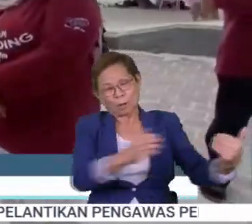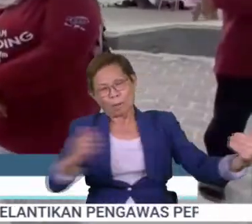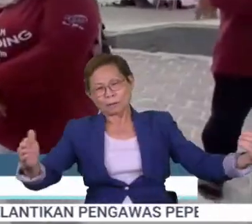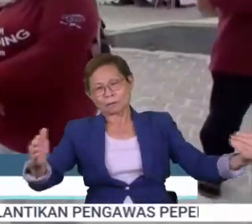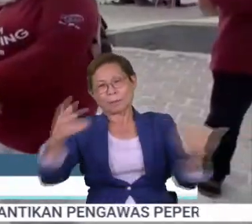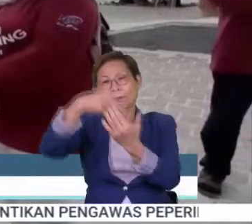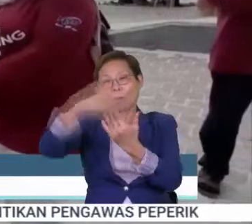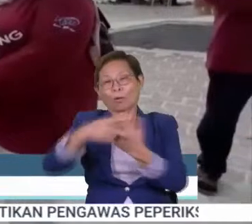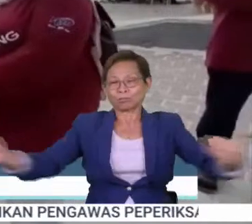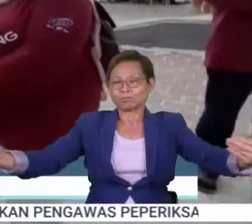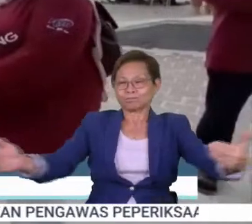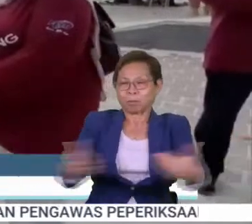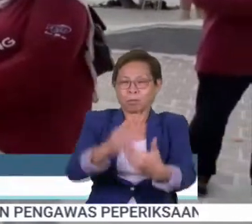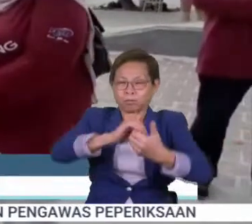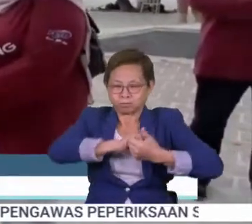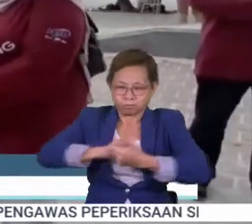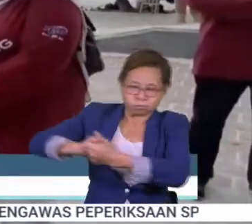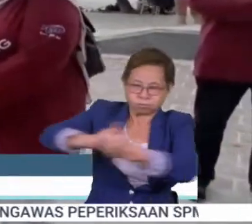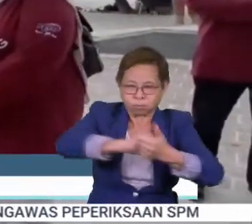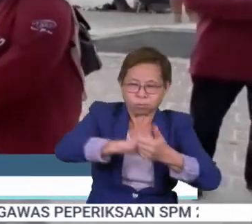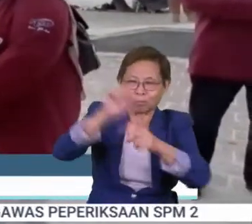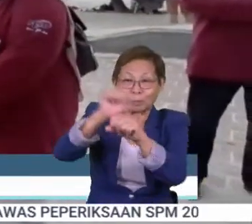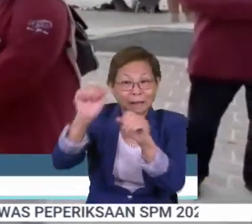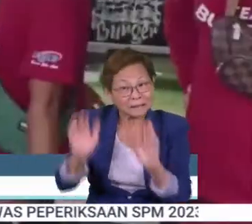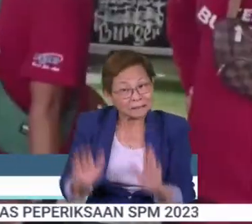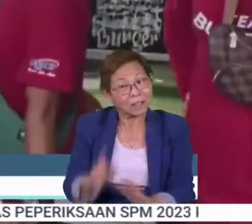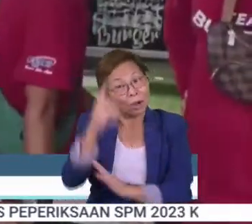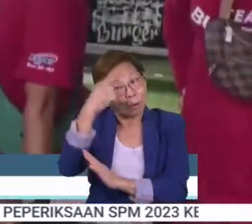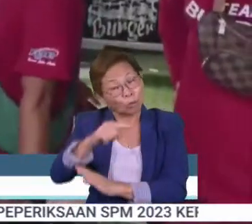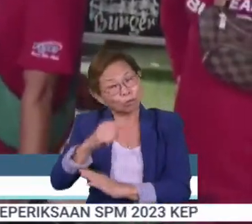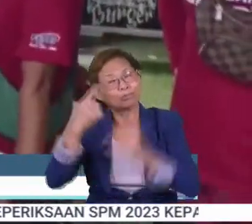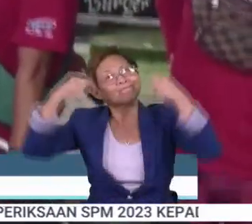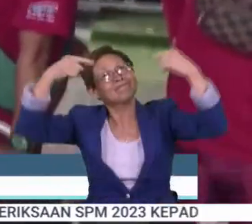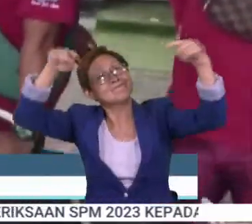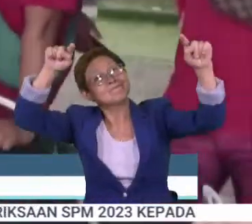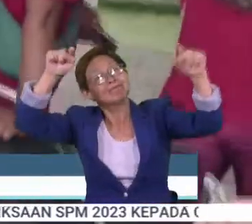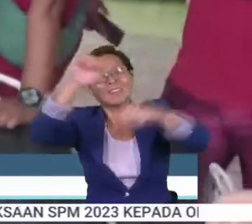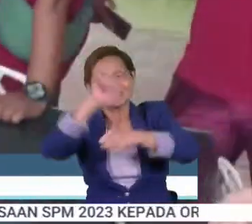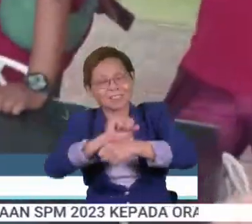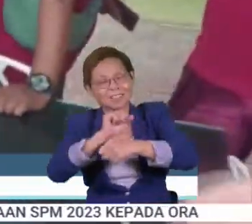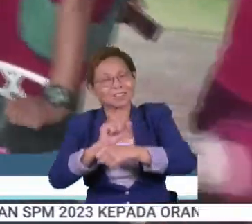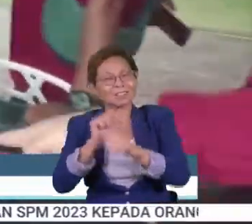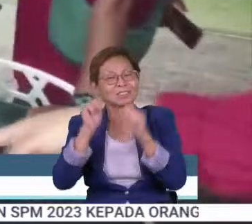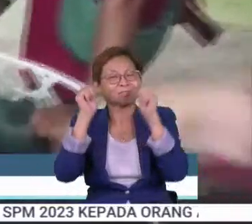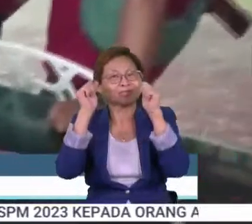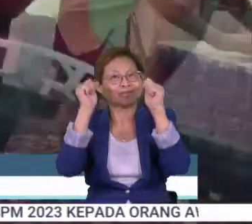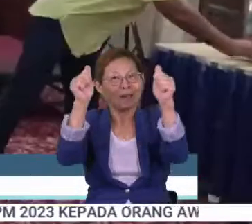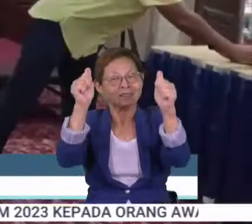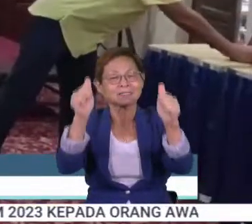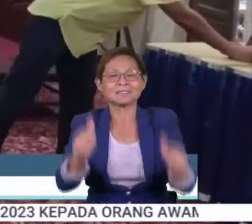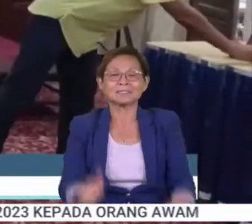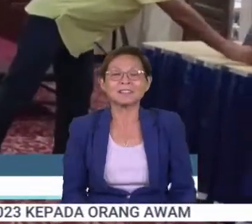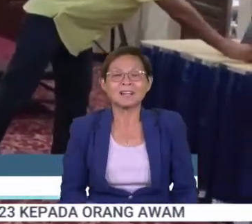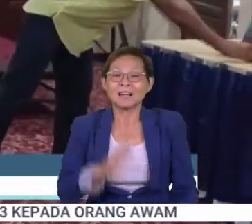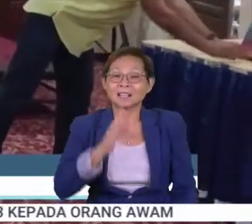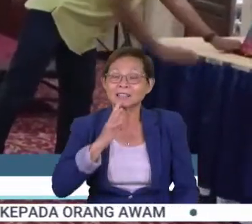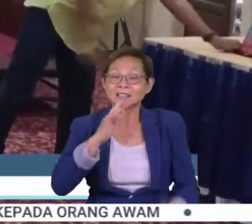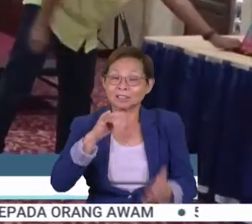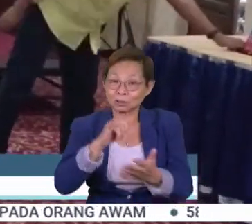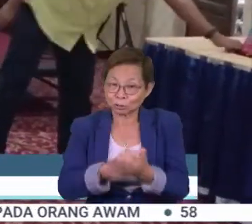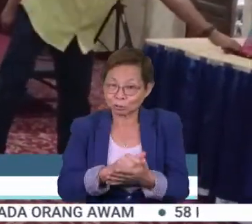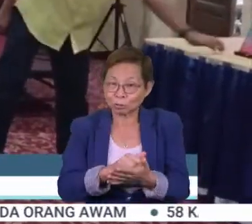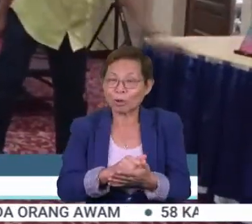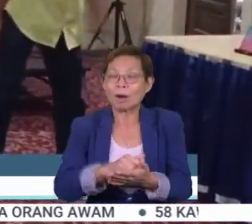program bagi merapatkan hubungan sesama kakitangan untuk mencapai hasil kerja yang optimum. Beliau berkata